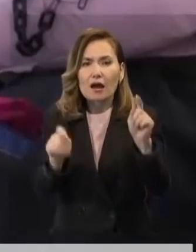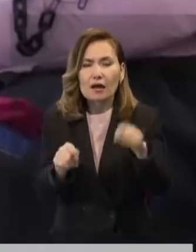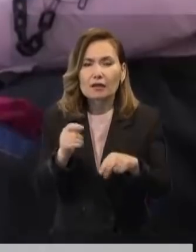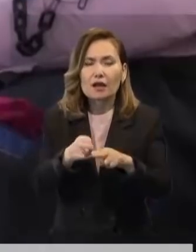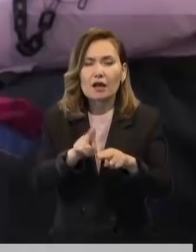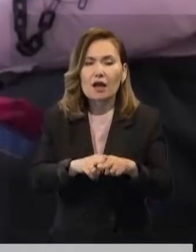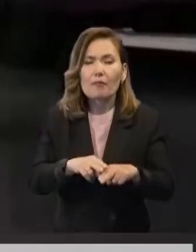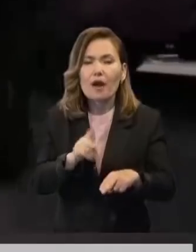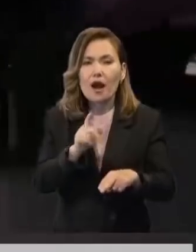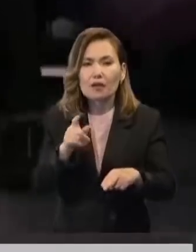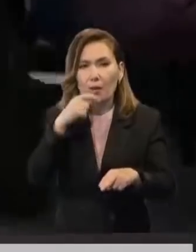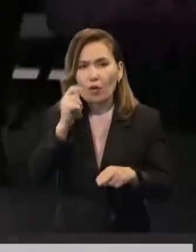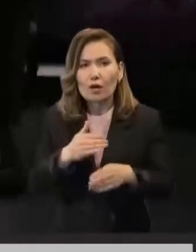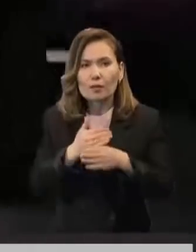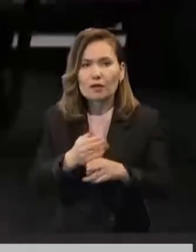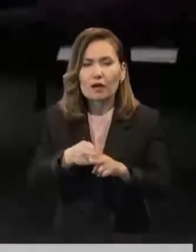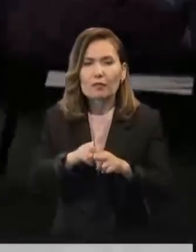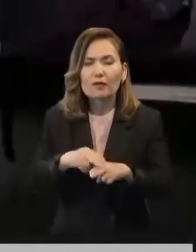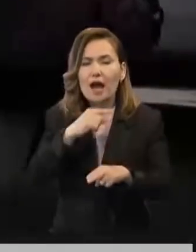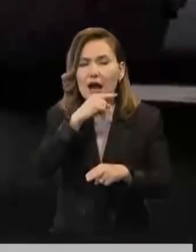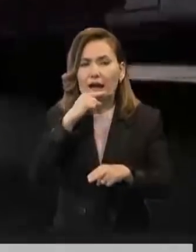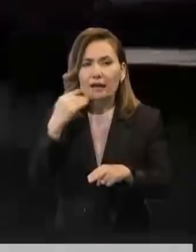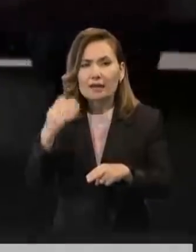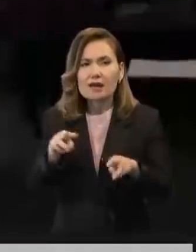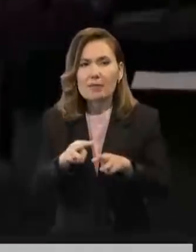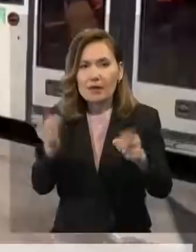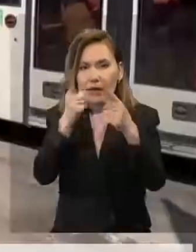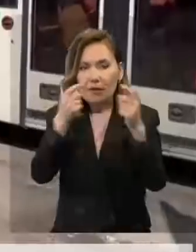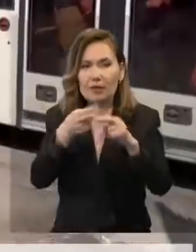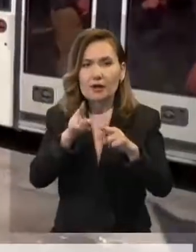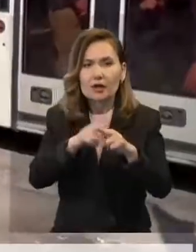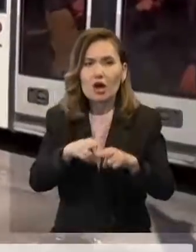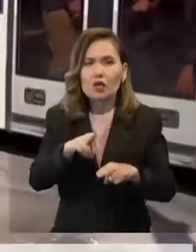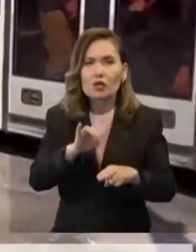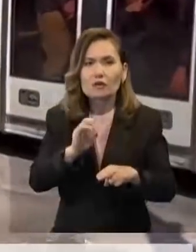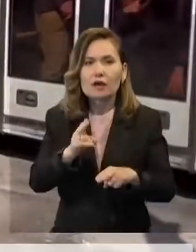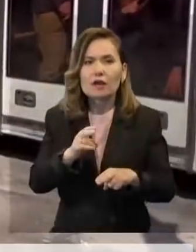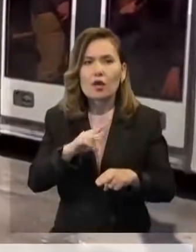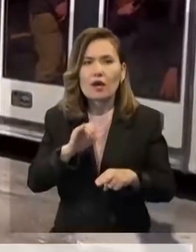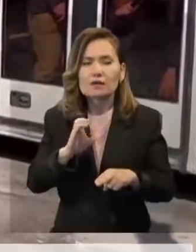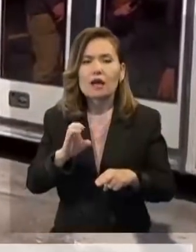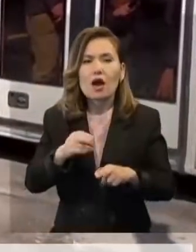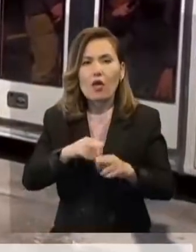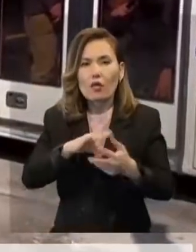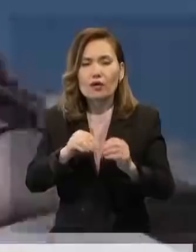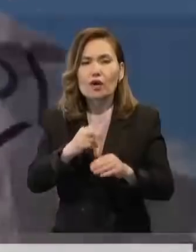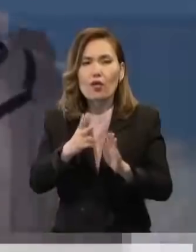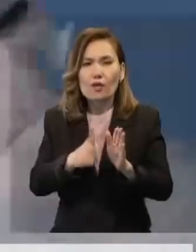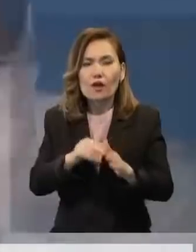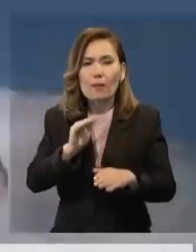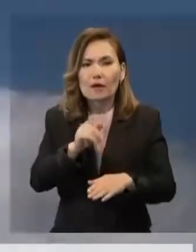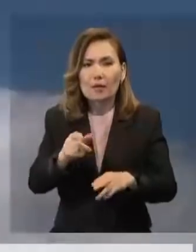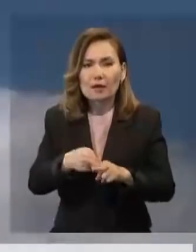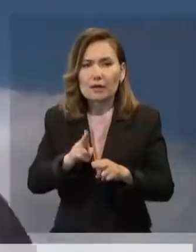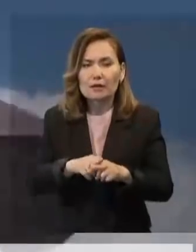миллиард евро бөледі. Ал Ресей ішкі істер министрлігі өкілдерінің хабарлауынша, Донецк және Луганск халық республикаларынан келген 18 мыңнан